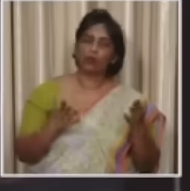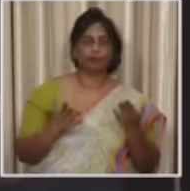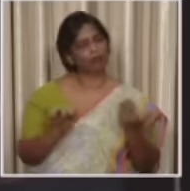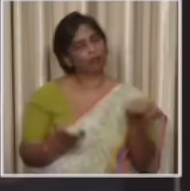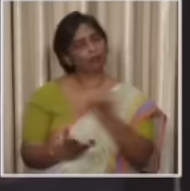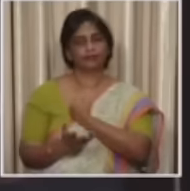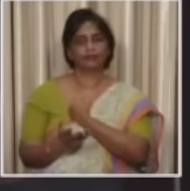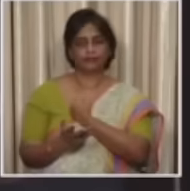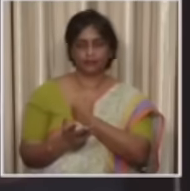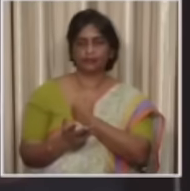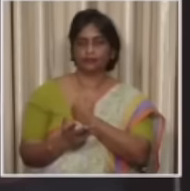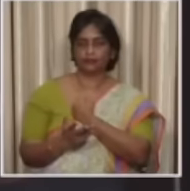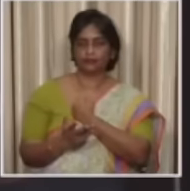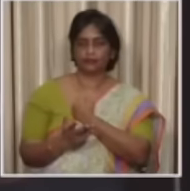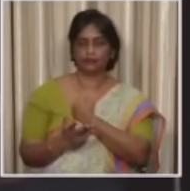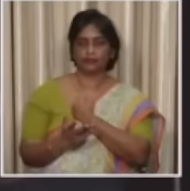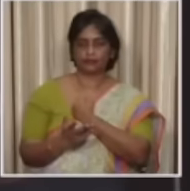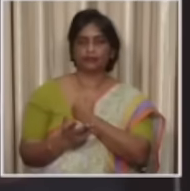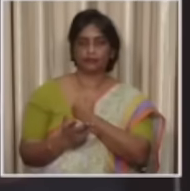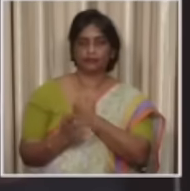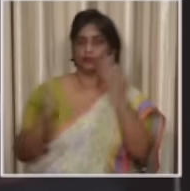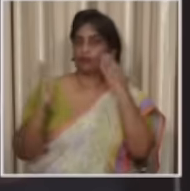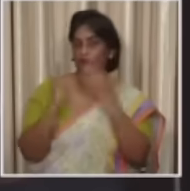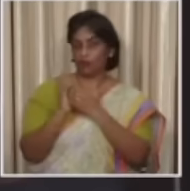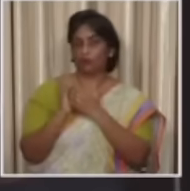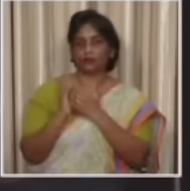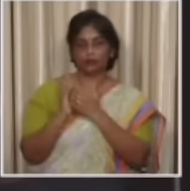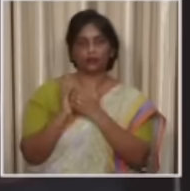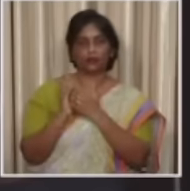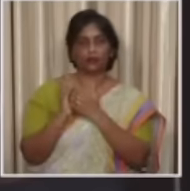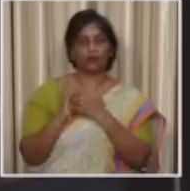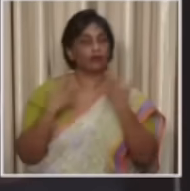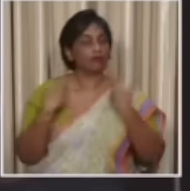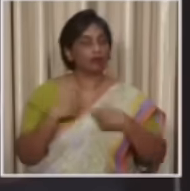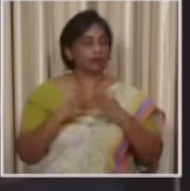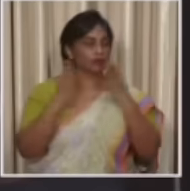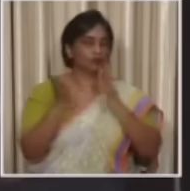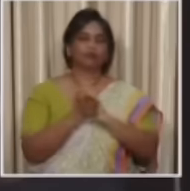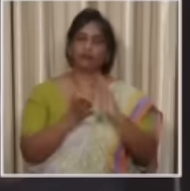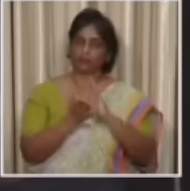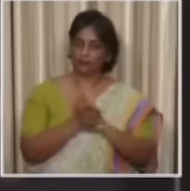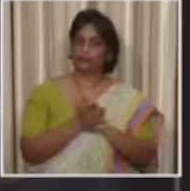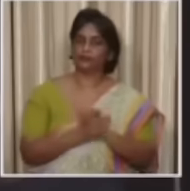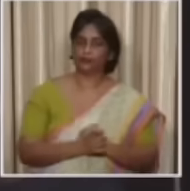දීලා එතුමා ගැන මම කතා කරන්නේ. එතුමා මේ රටේ විශාල සේවයක් කරා.